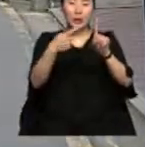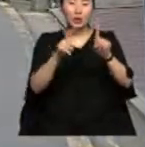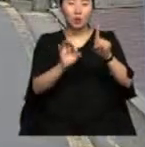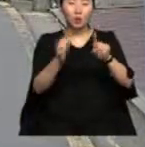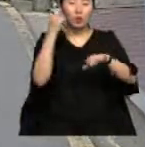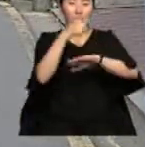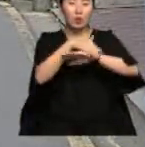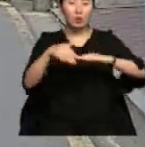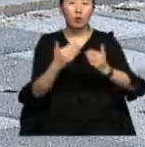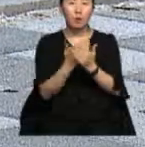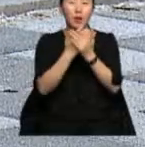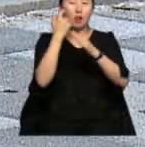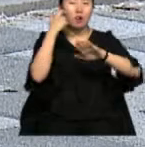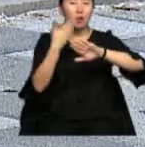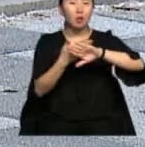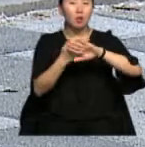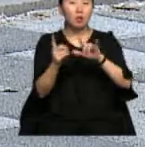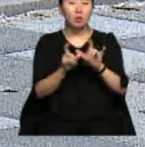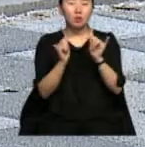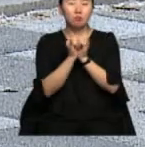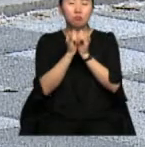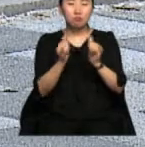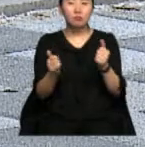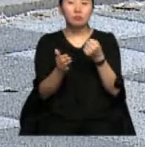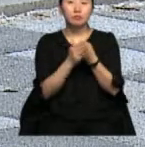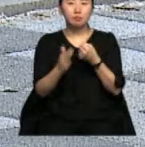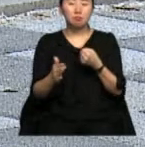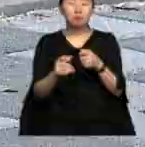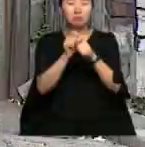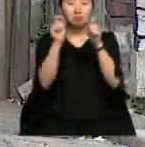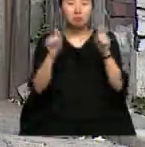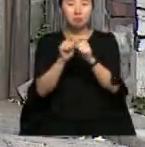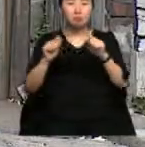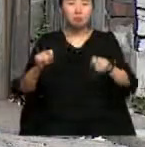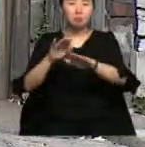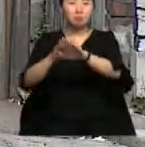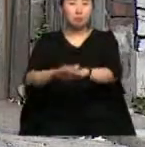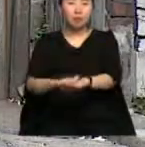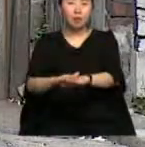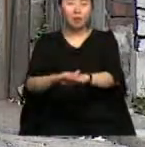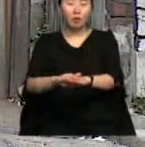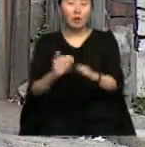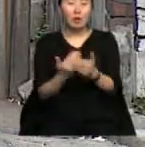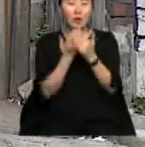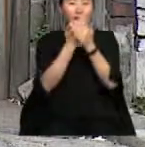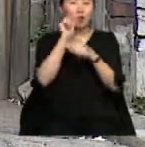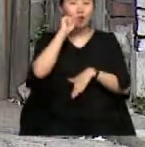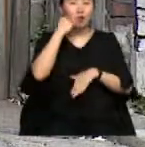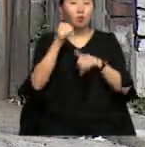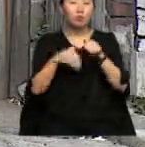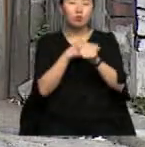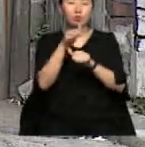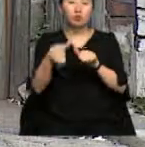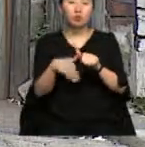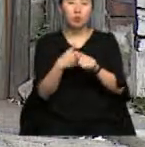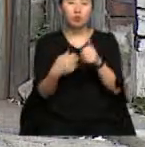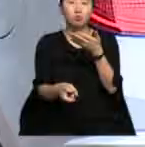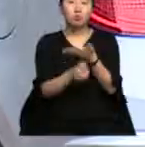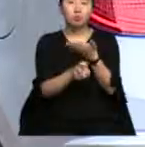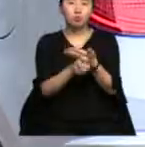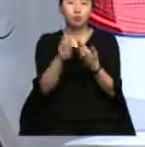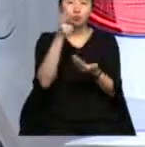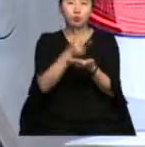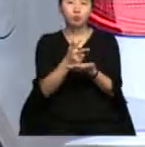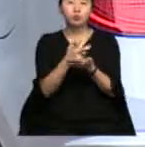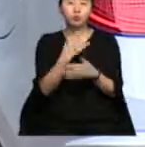계획은 개발을 반대하는 일부 주민들로 인해 답보 상태인 상황. 섣불리 개발하기도 어려운 상황에 불법 주차를